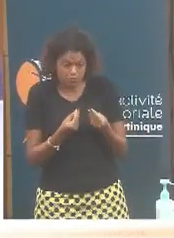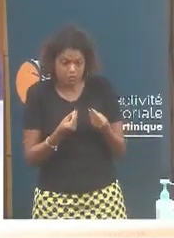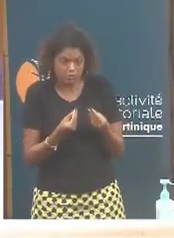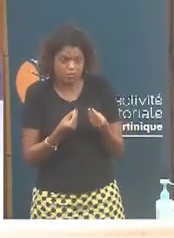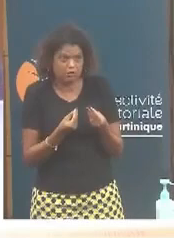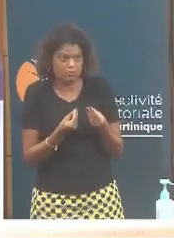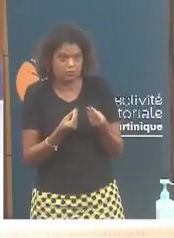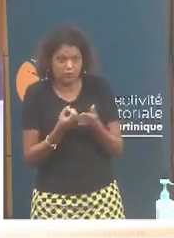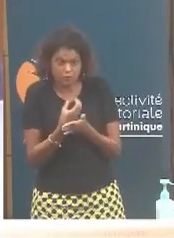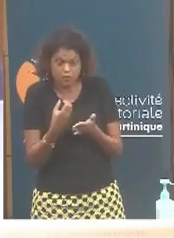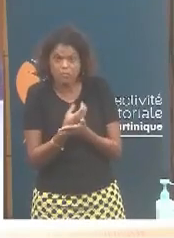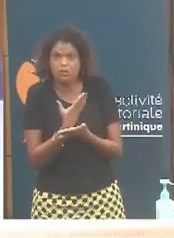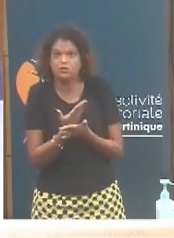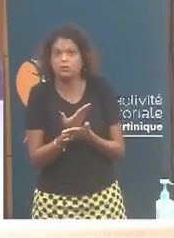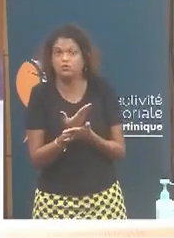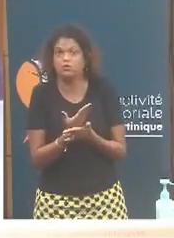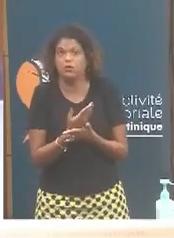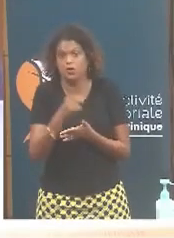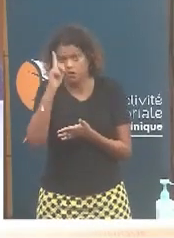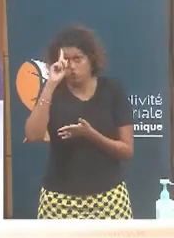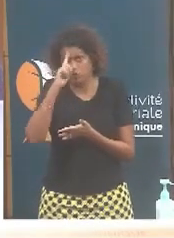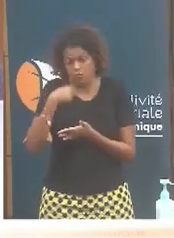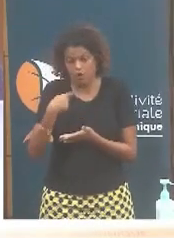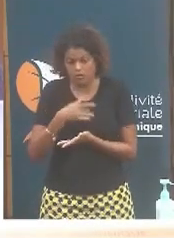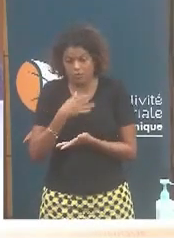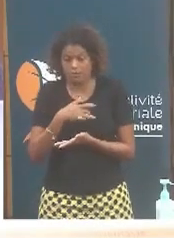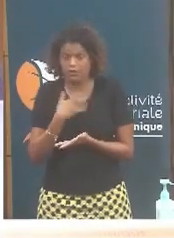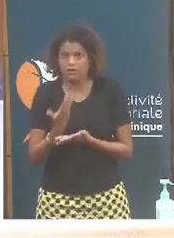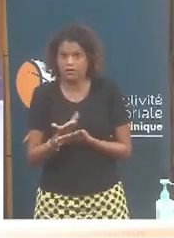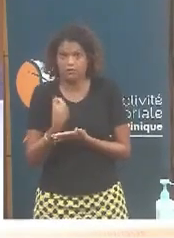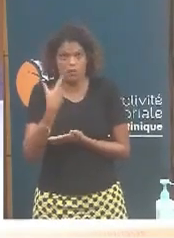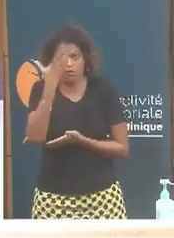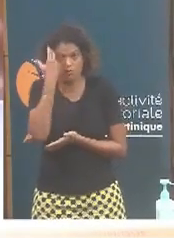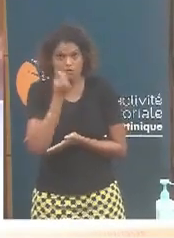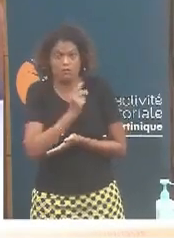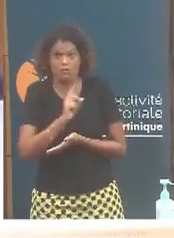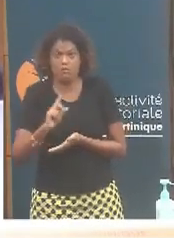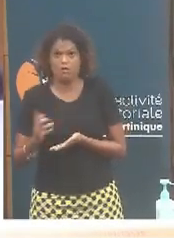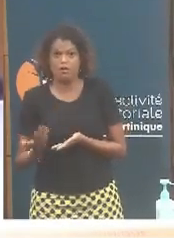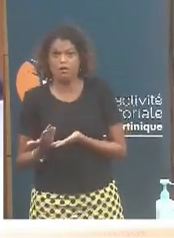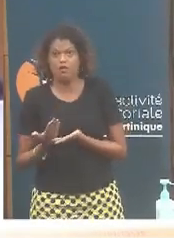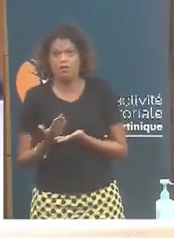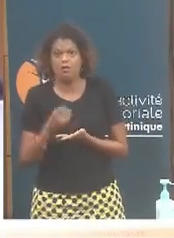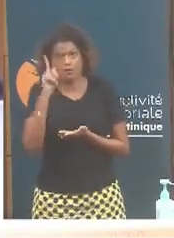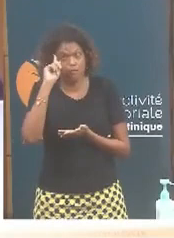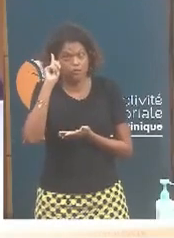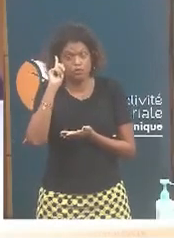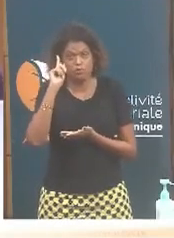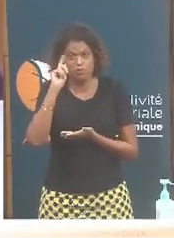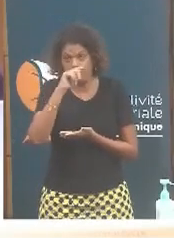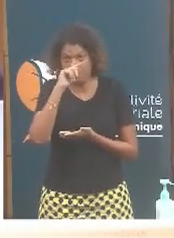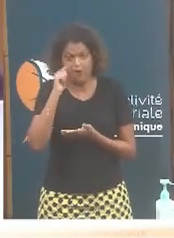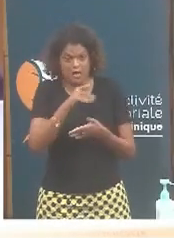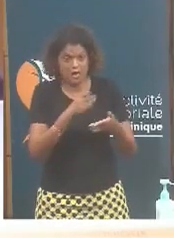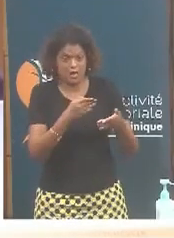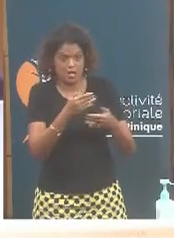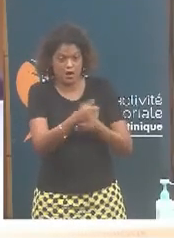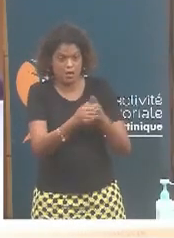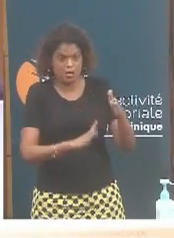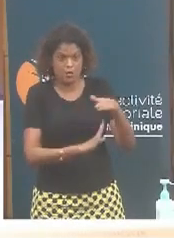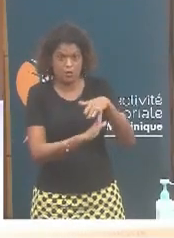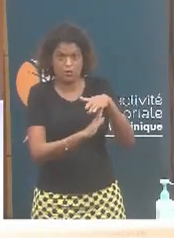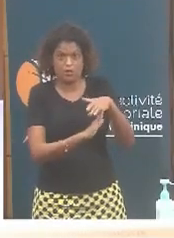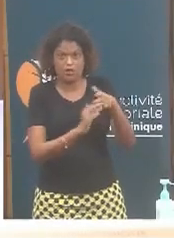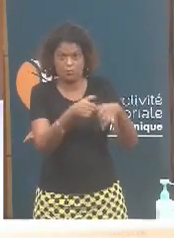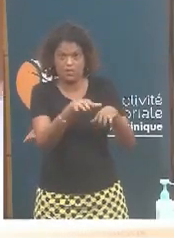parce que ça m'intéresse de savoir. Je ne comprends pas comment vous terminez, les comptes administratifs sont en